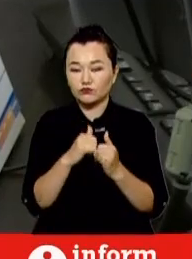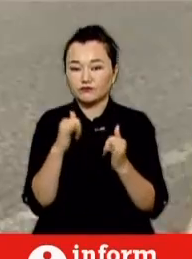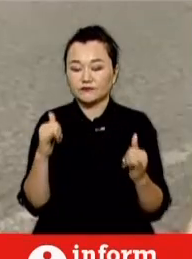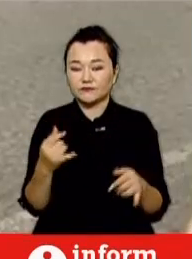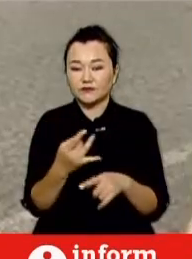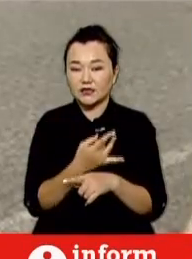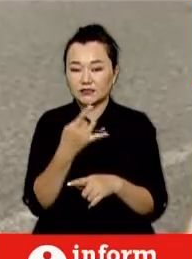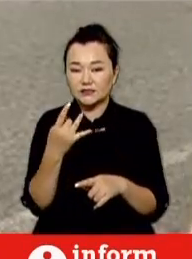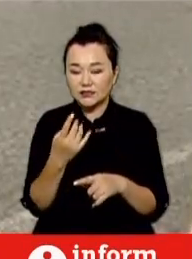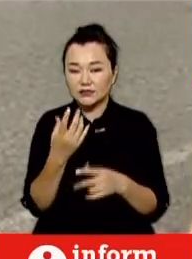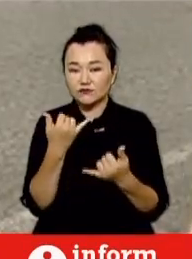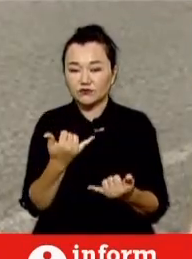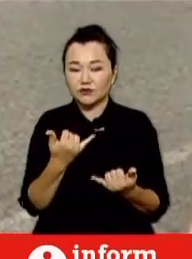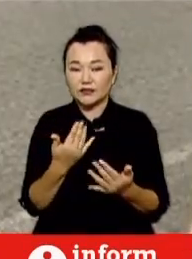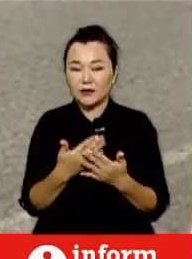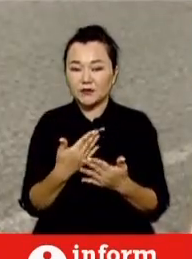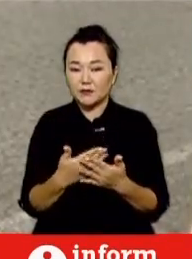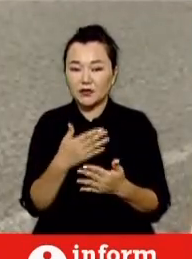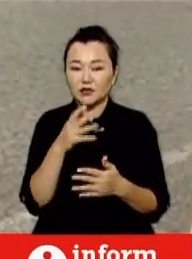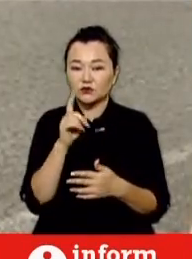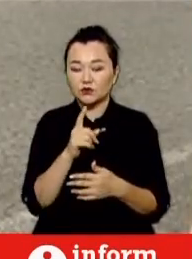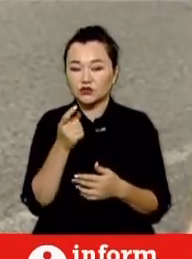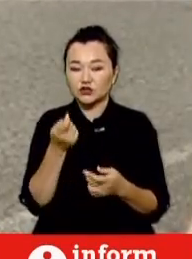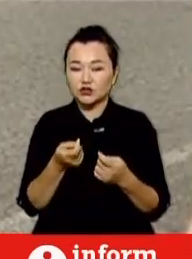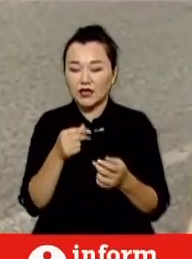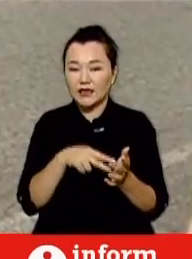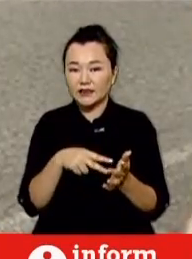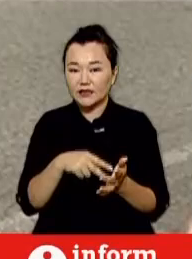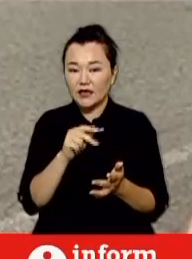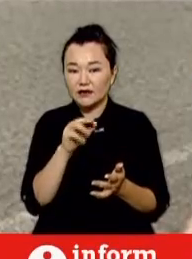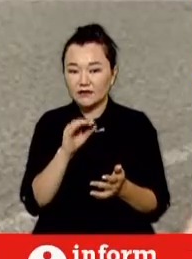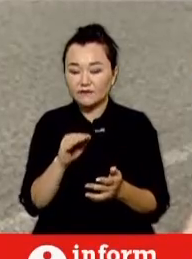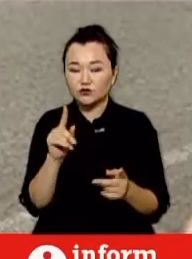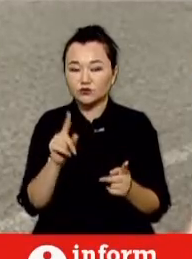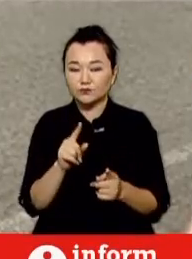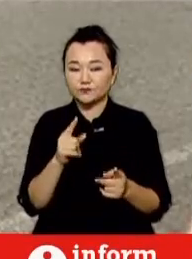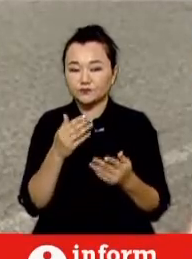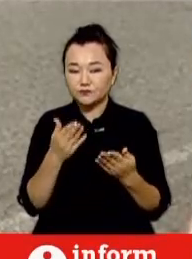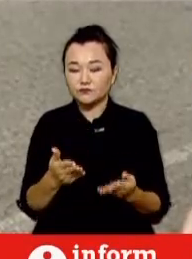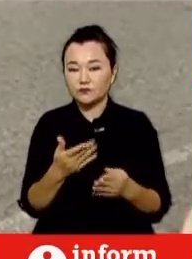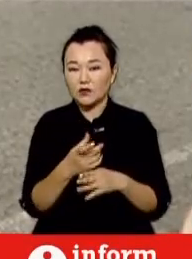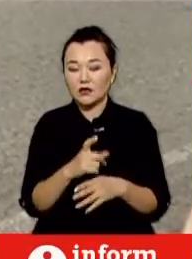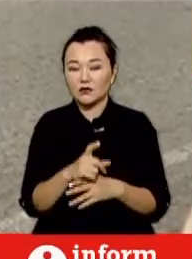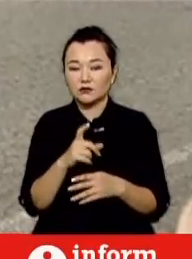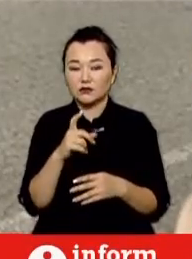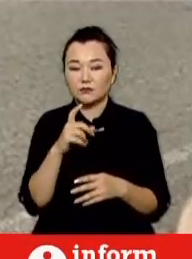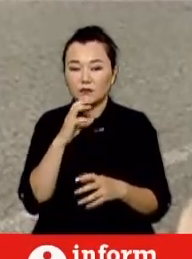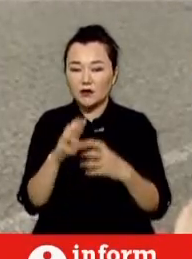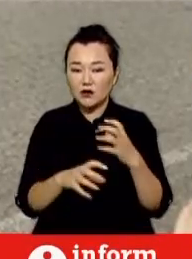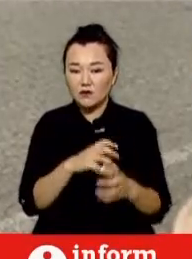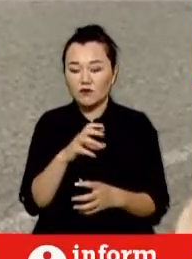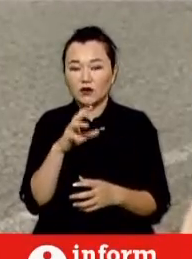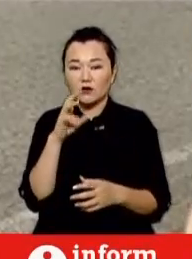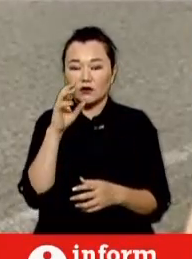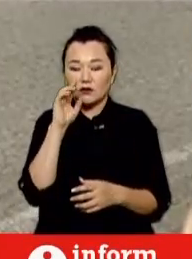разы. Так как сегодня, допустим, оправдывают повышение тарифов, что вот это в рамках мировой